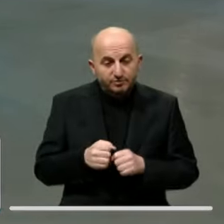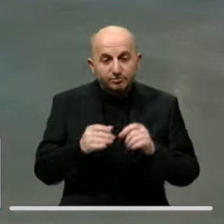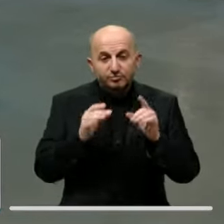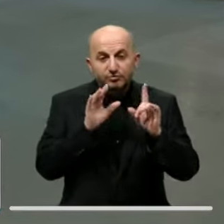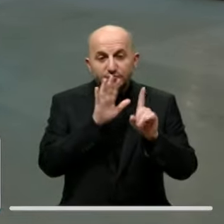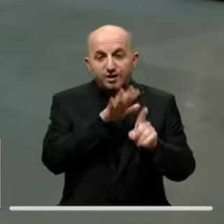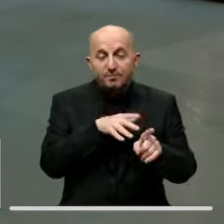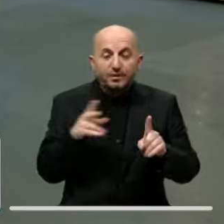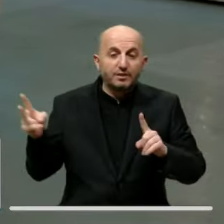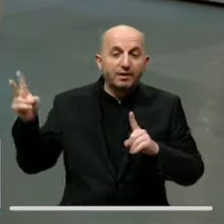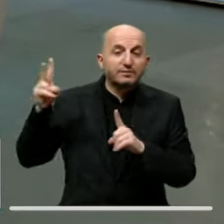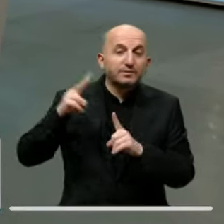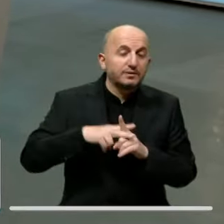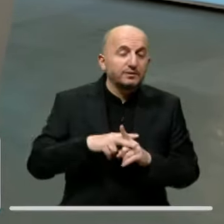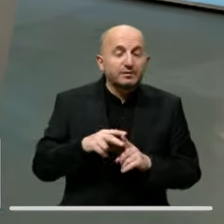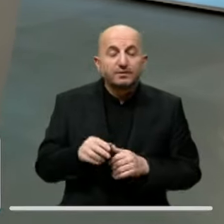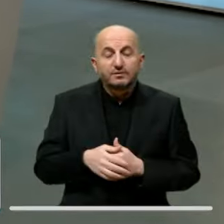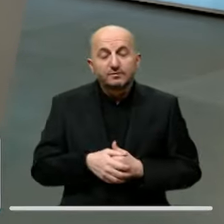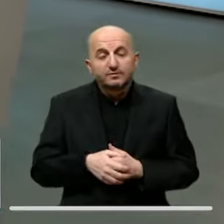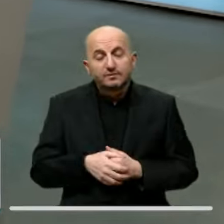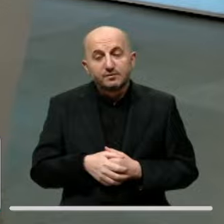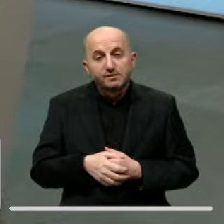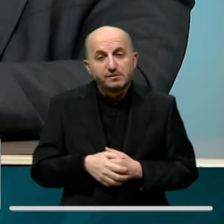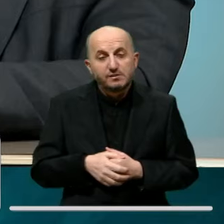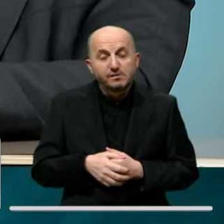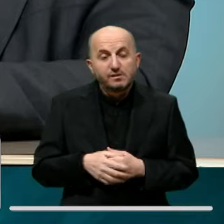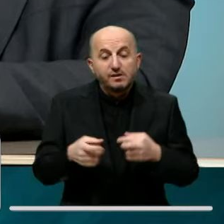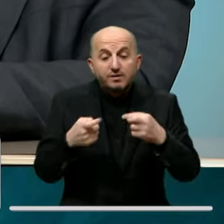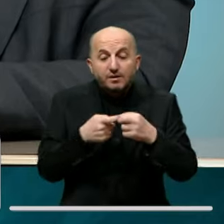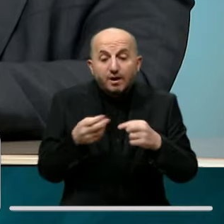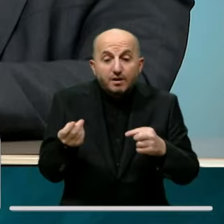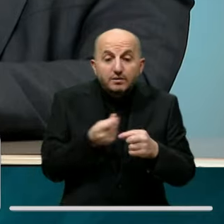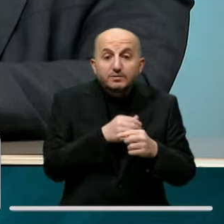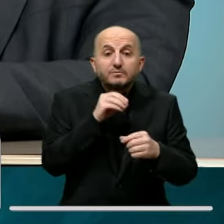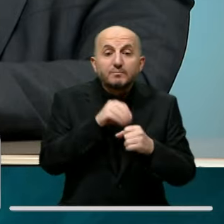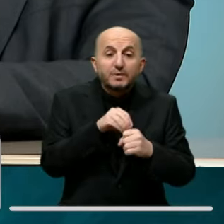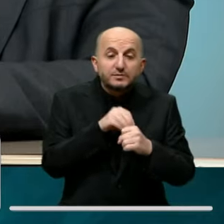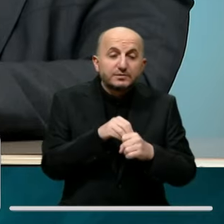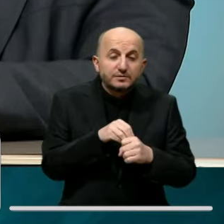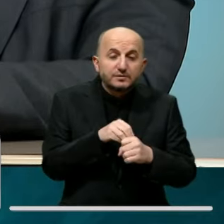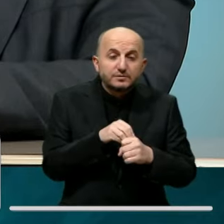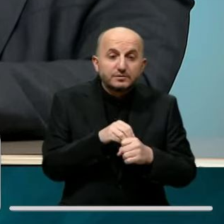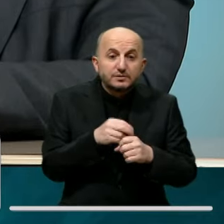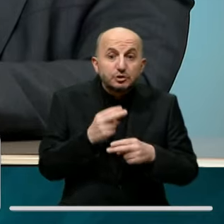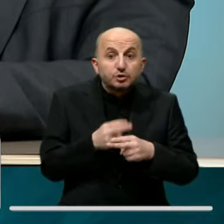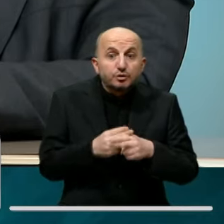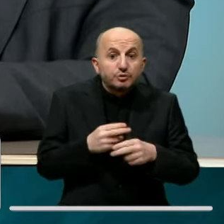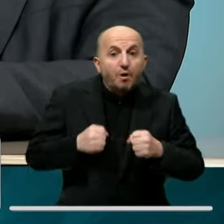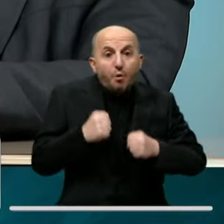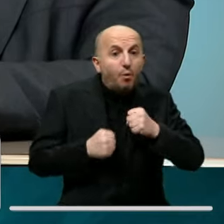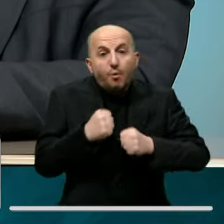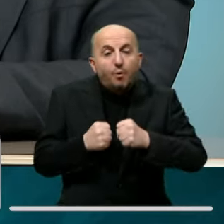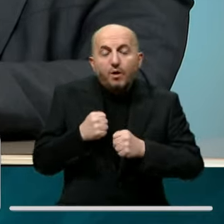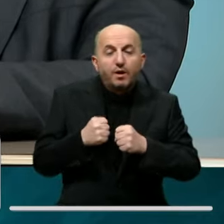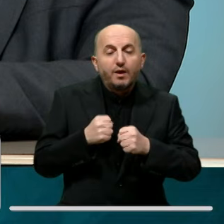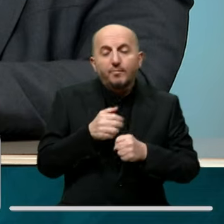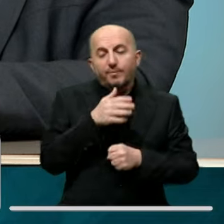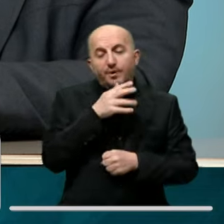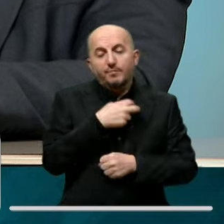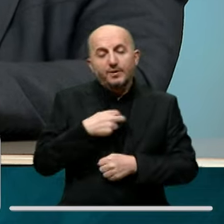cemaate katıldıklarını ve işte rekatı kaçırmamak için de böyle hızlı hızlı koştuklarını